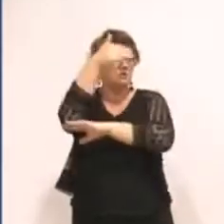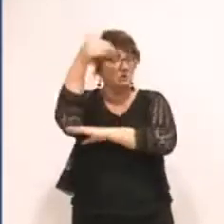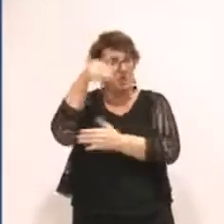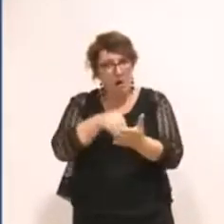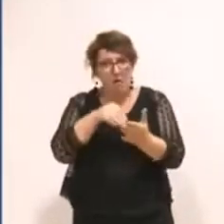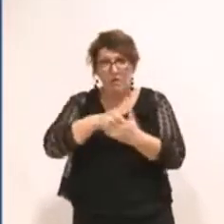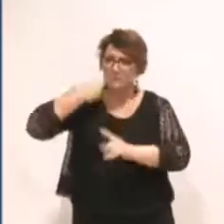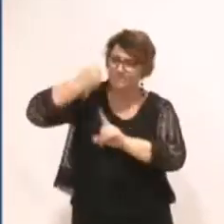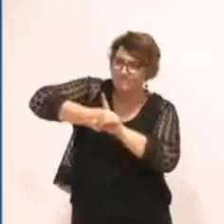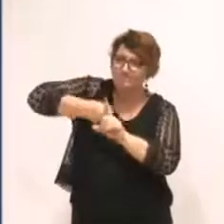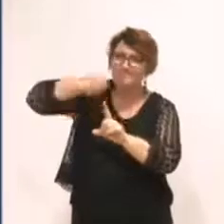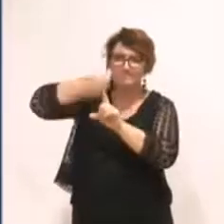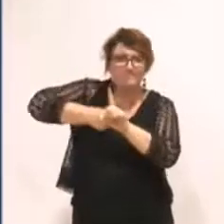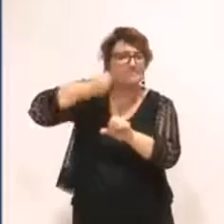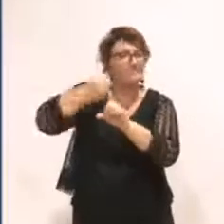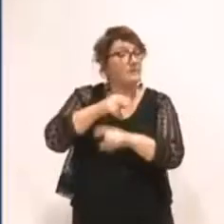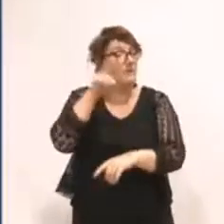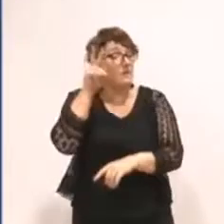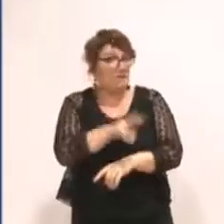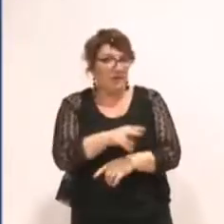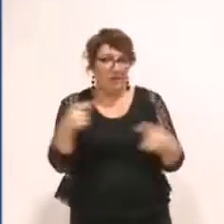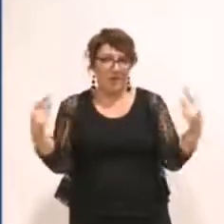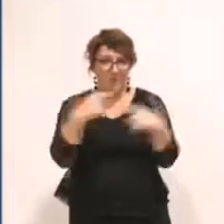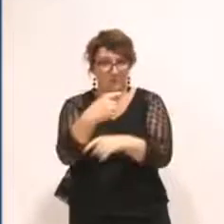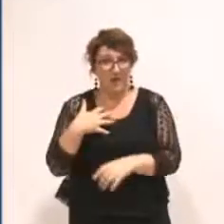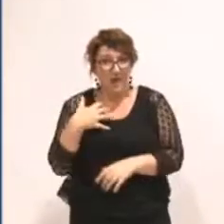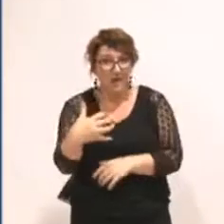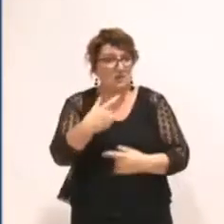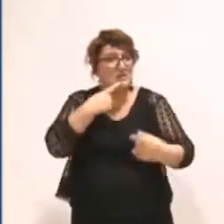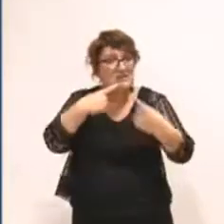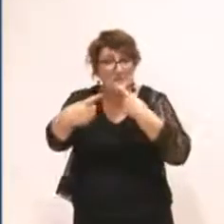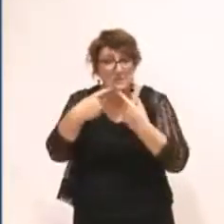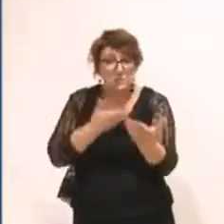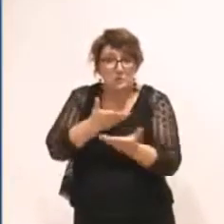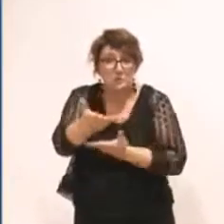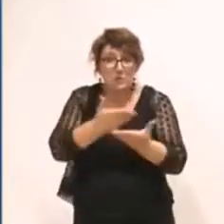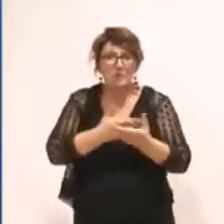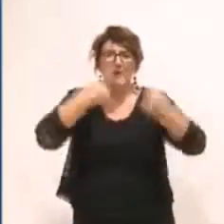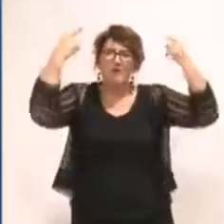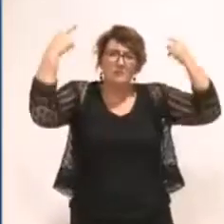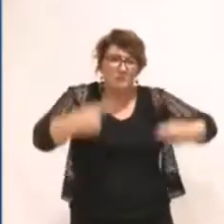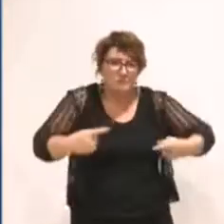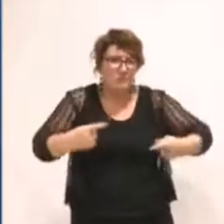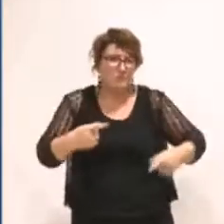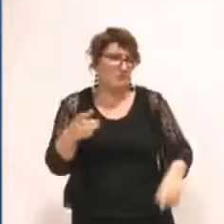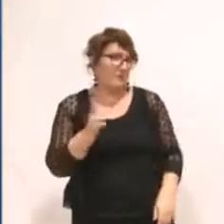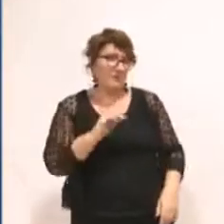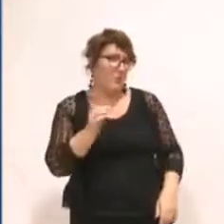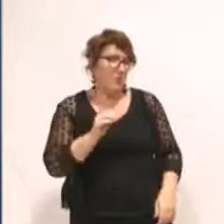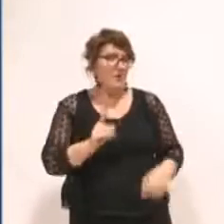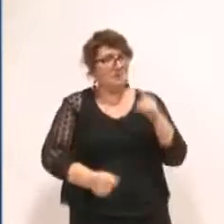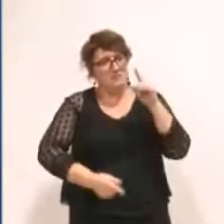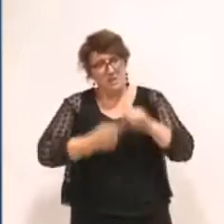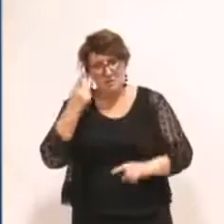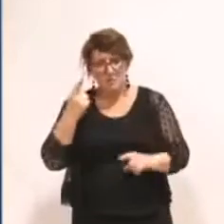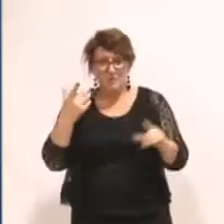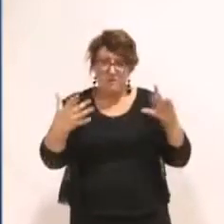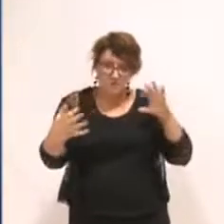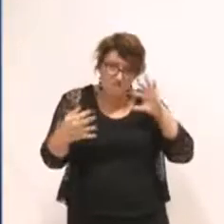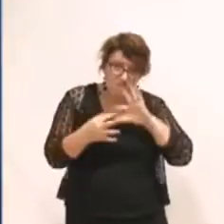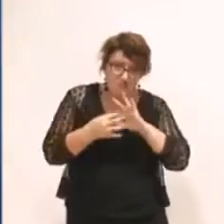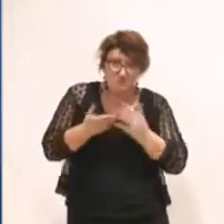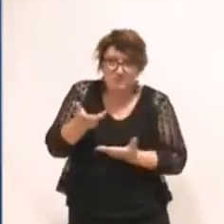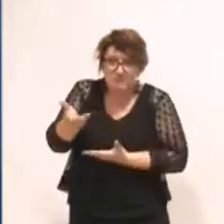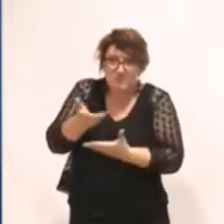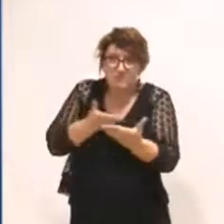on a là un potentiel de discussion possible, mais il ne faut pas que ça soit en opposition. Il faut que ça puisse être, en tout